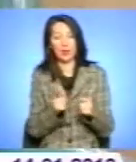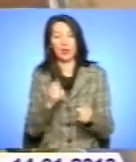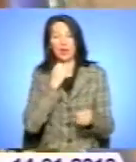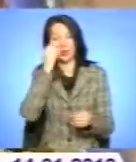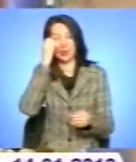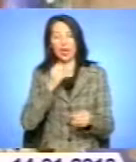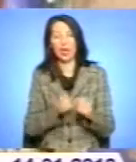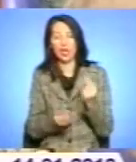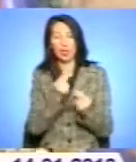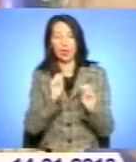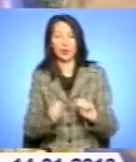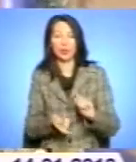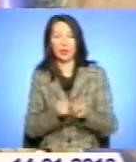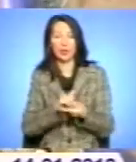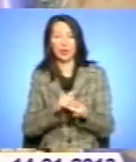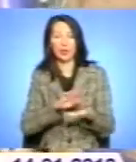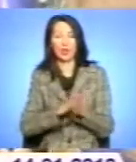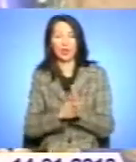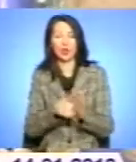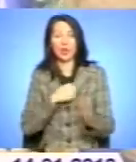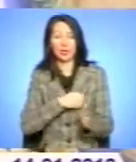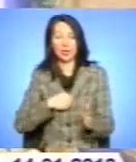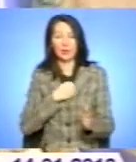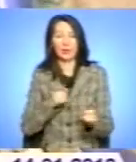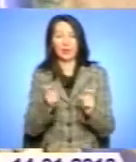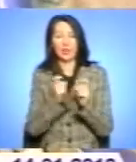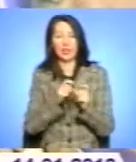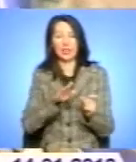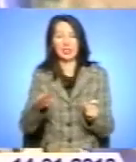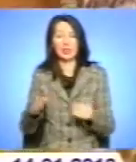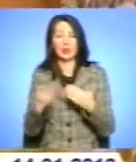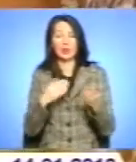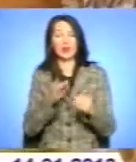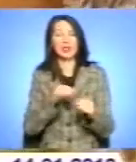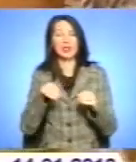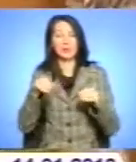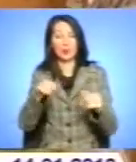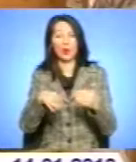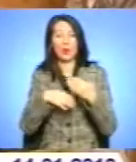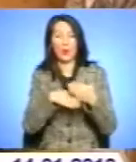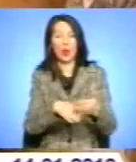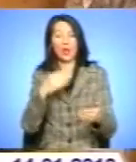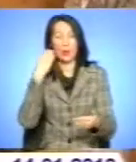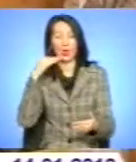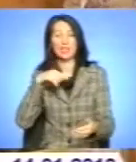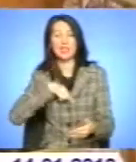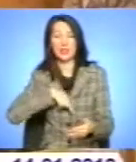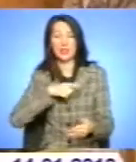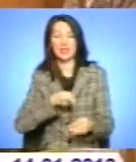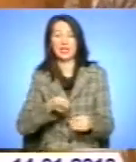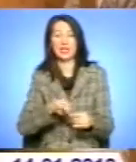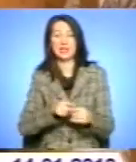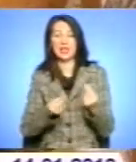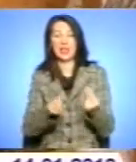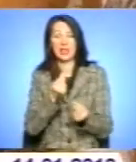ситуацію. Роздратованим та конфліктним дітям спілкування з піском допомагає поліпшити настрій. Загалом ці ігри